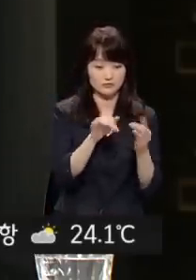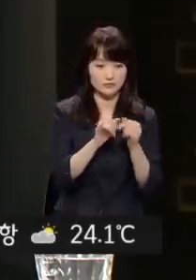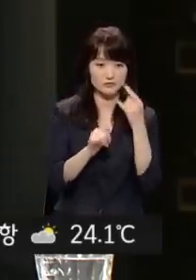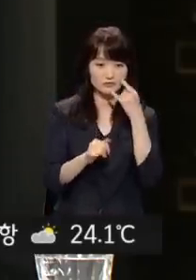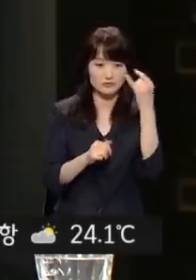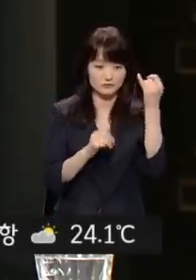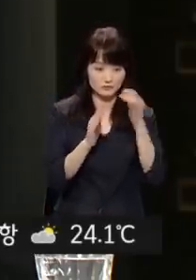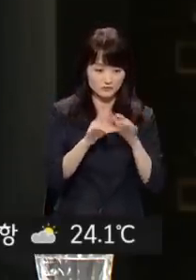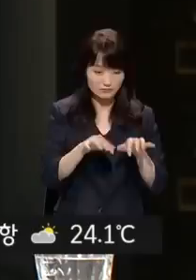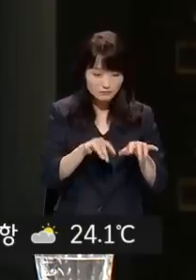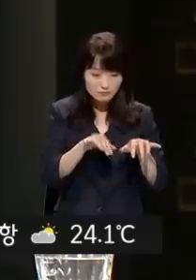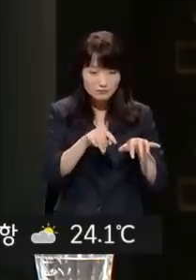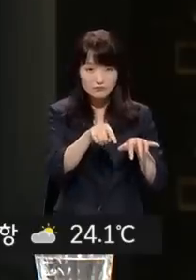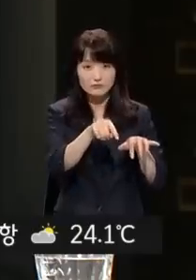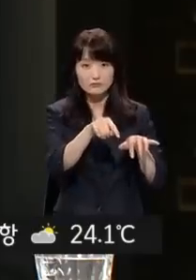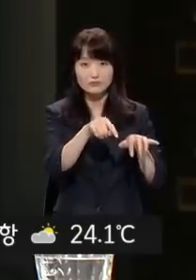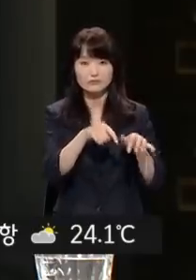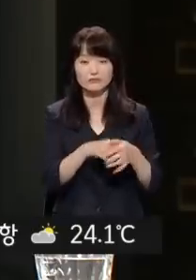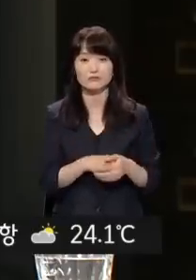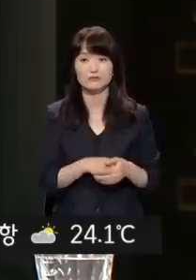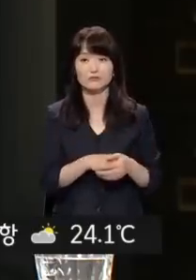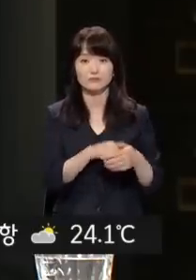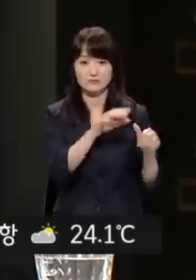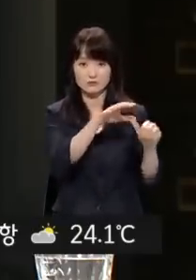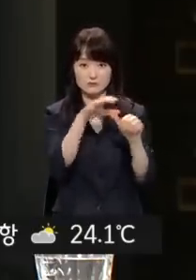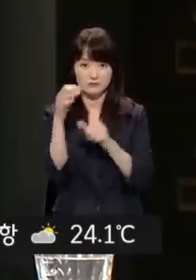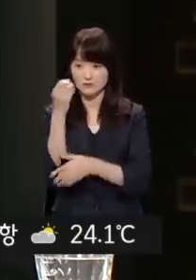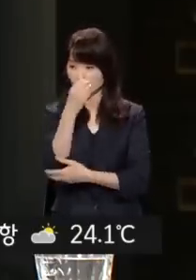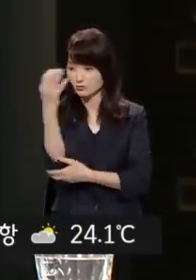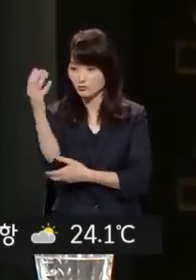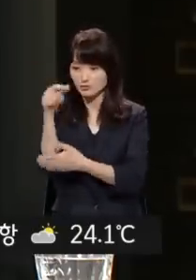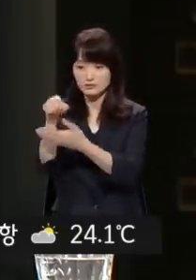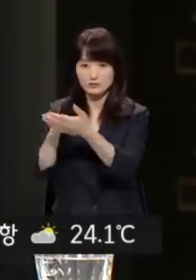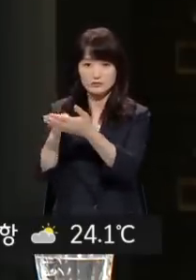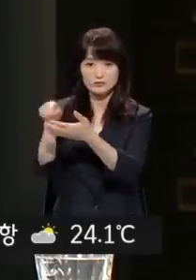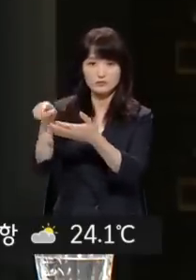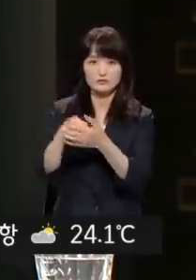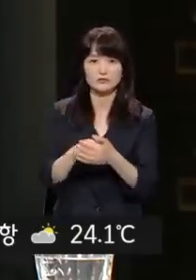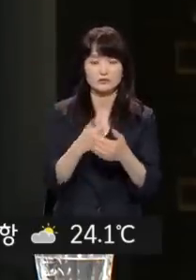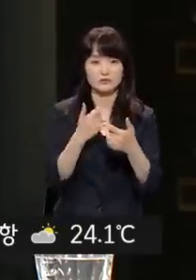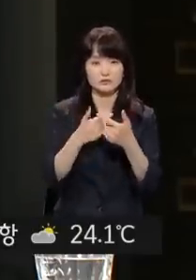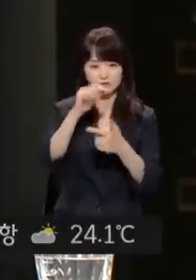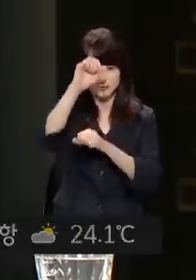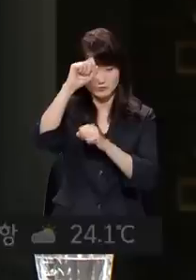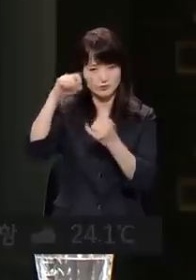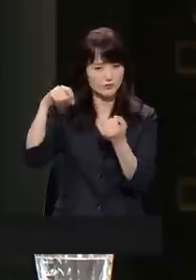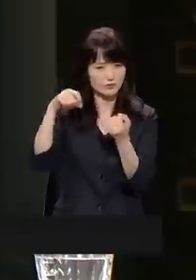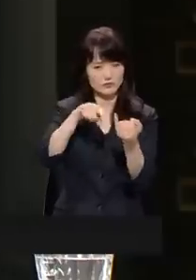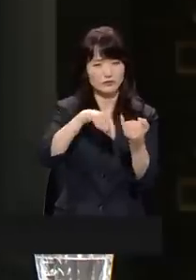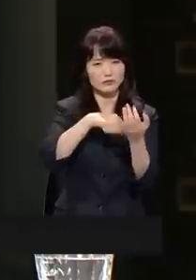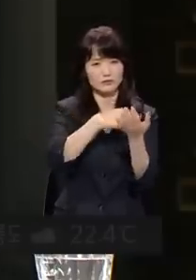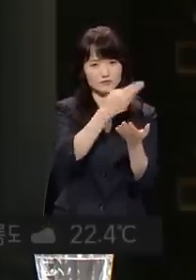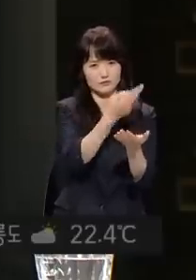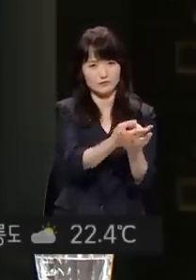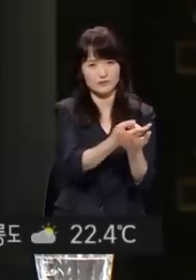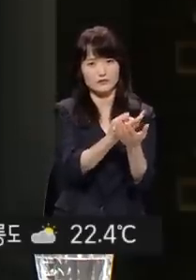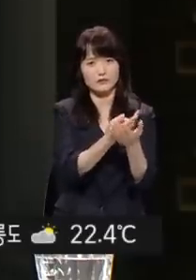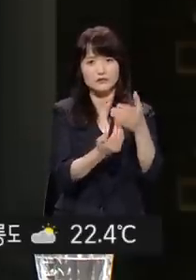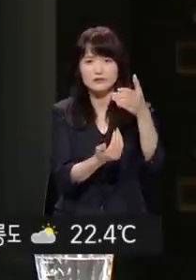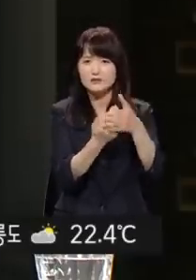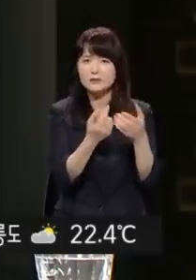어머니가 올린 글 그리고 그 글에 기반한 언론 기사들 뭐 부산 돌려차기 사건과 너무 비슷합니다